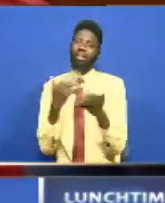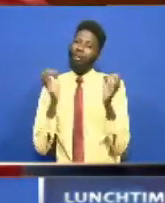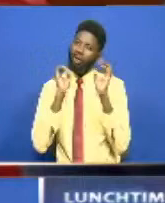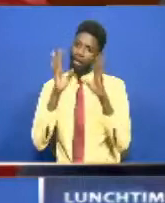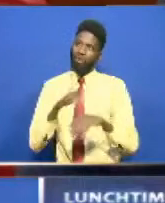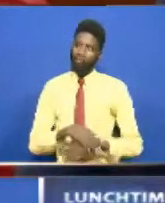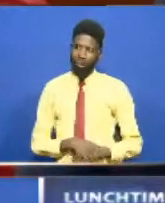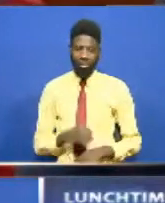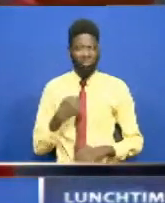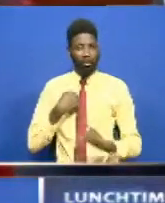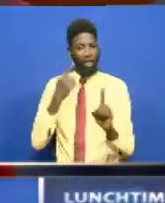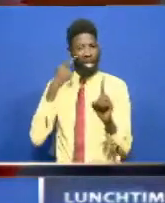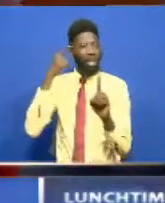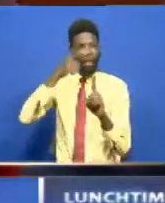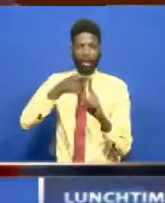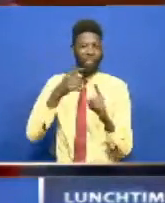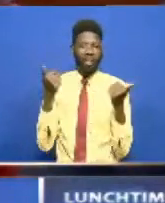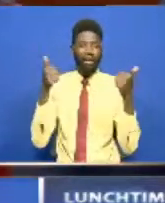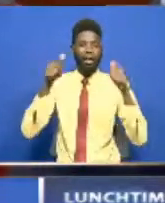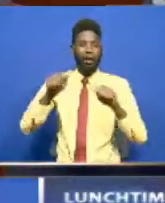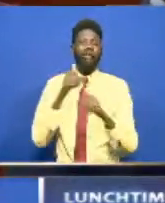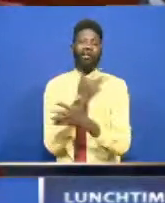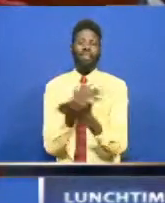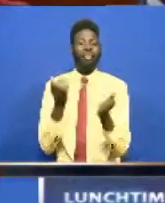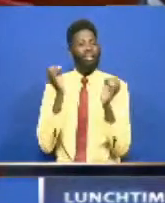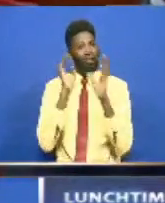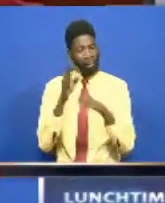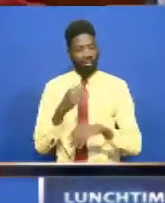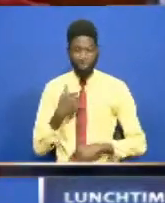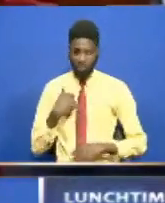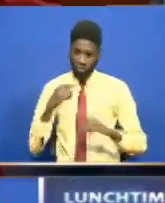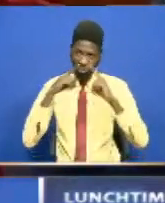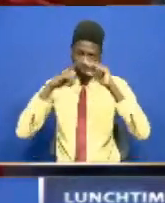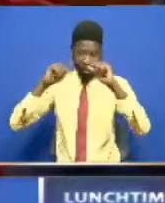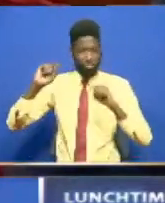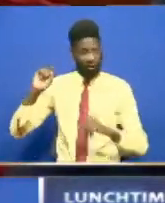hakuna kitu natafuta. Na ndipo naambia Wakenya, fikirieni,